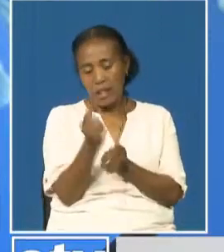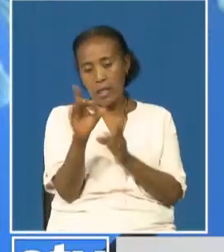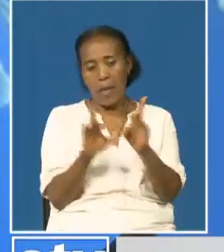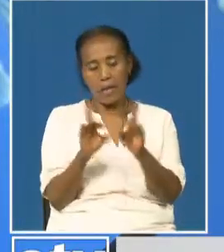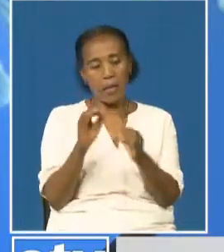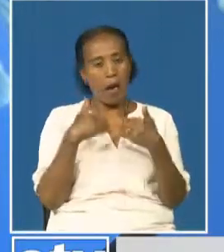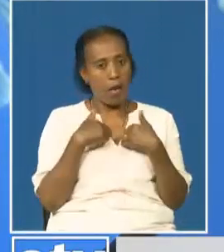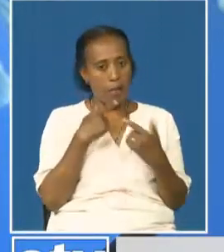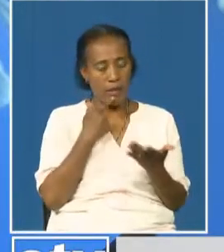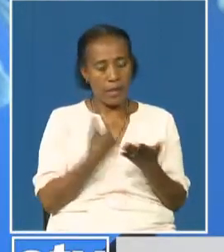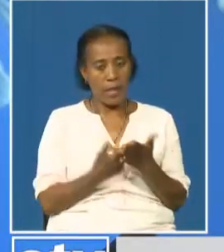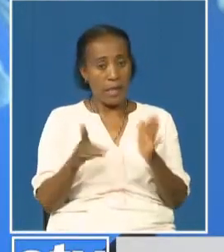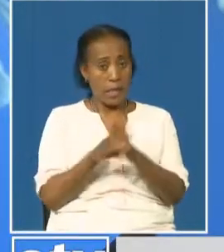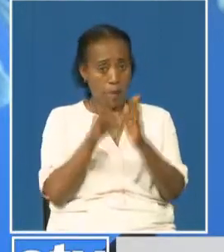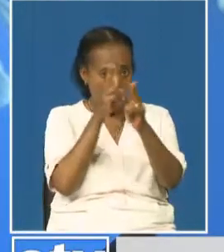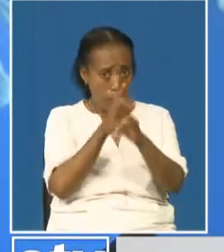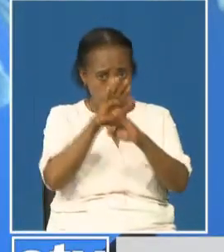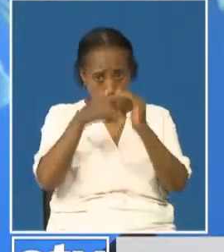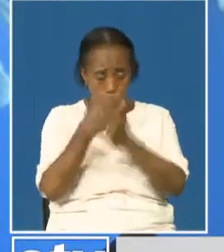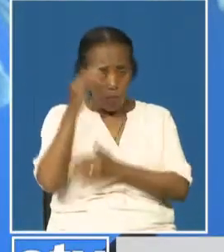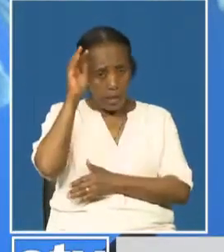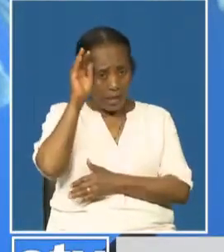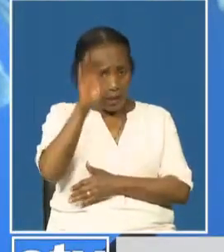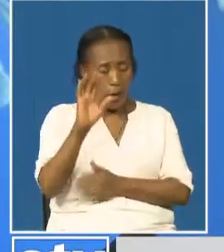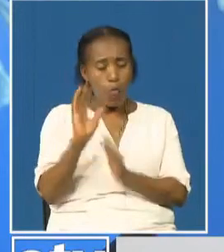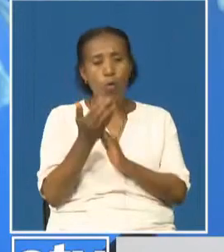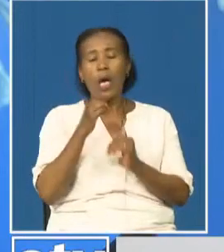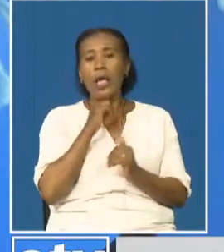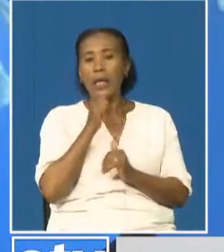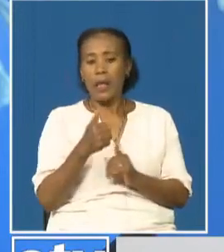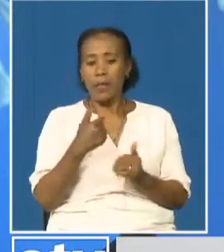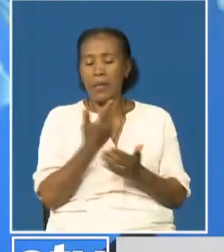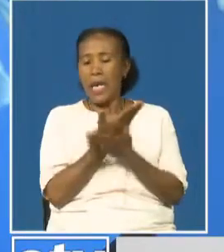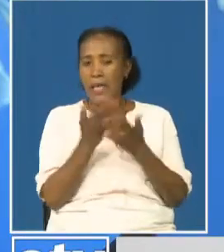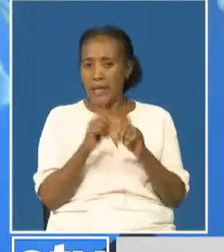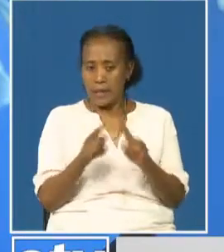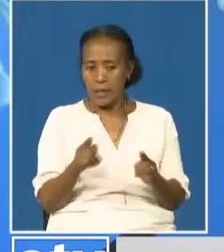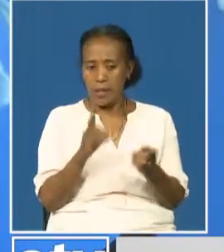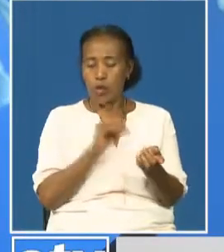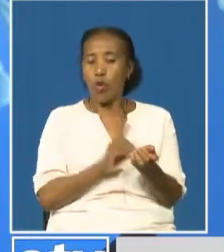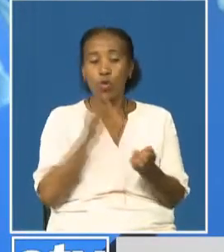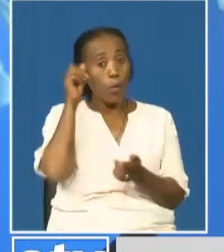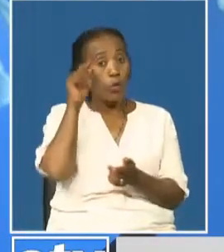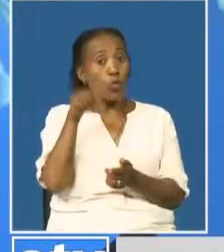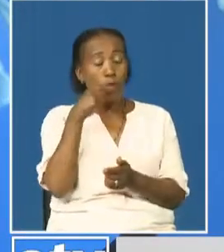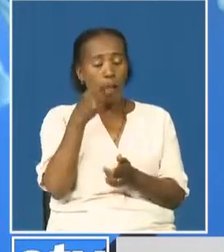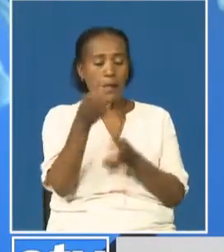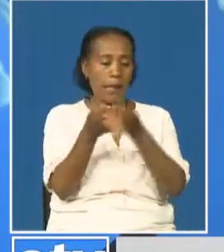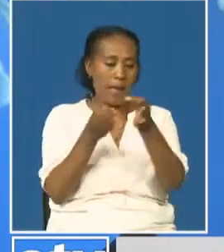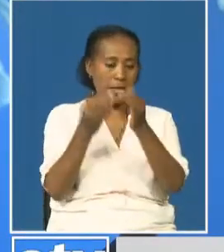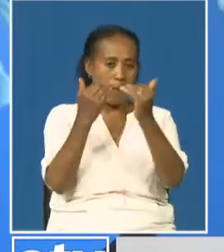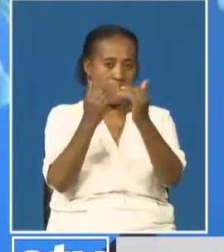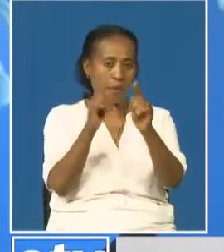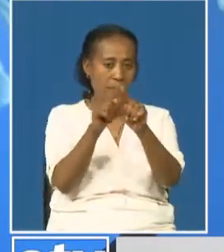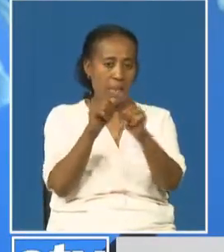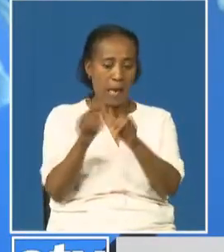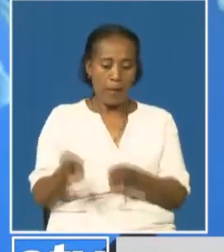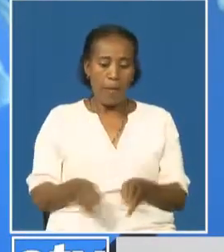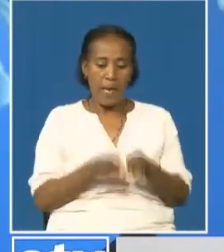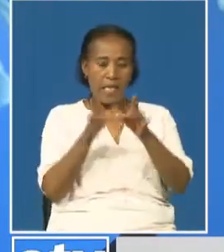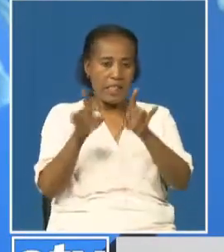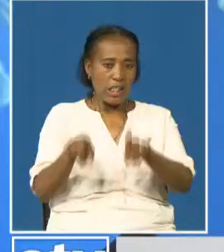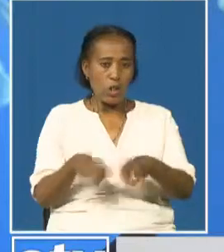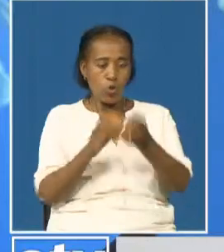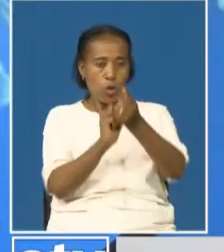ማረፍ አለበት። ህግን ማክበር ደግሞ የሁሉም ሰው ግዴታ ነው፣ ውዴታ ብቻ አይደለም። ነገር ግን ዶክተር ሶም እንዳሉት የማስረዳት መጠኑ ግን በተለያየ መንገድ